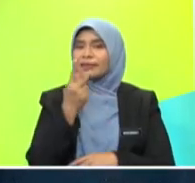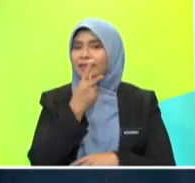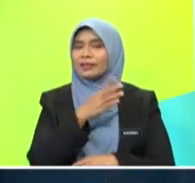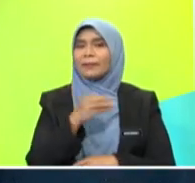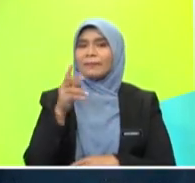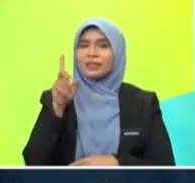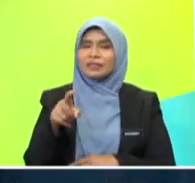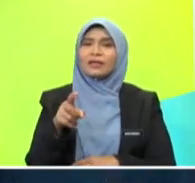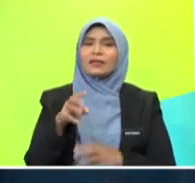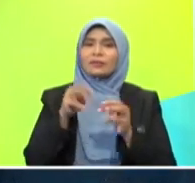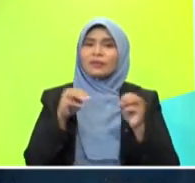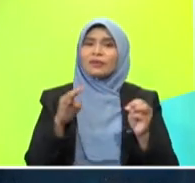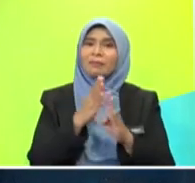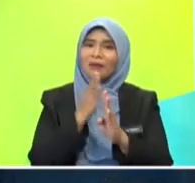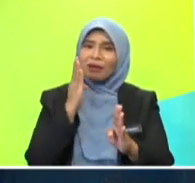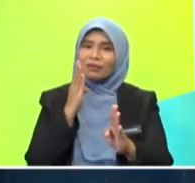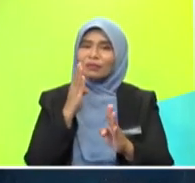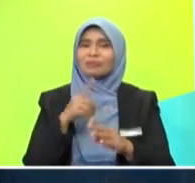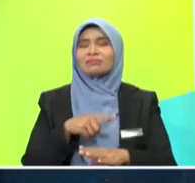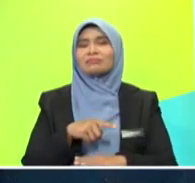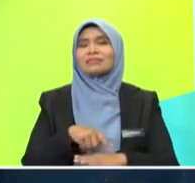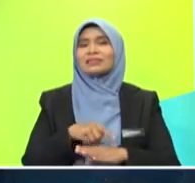murid beracun membeli makanan